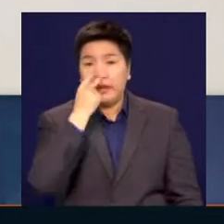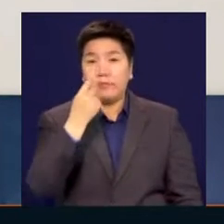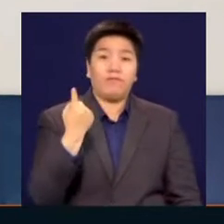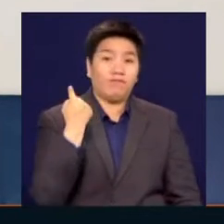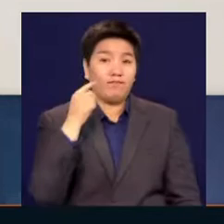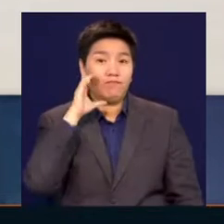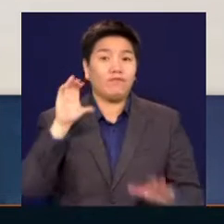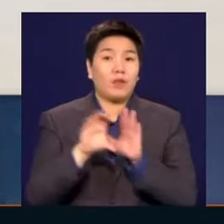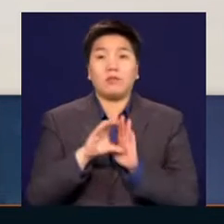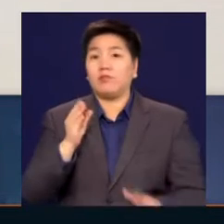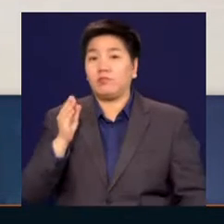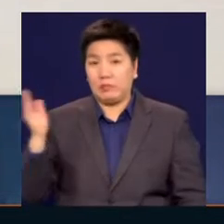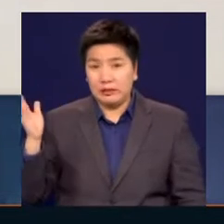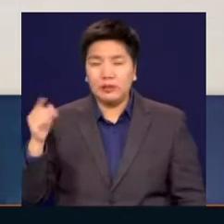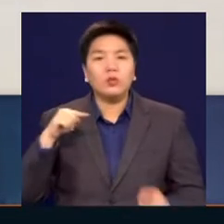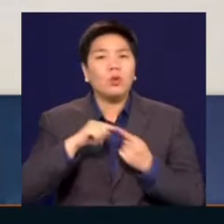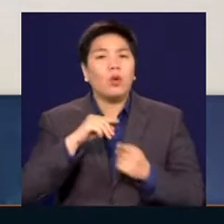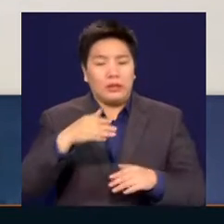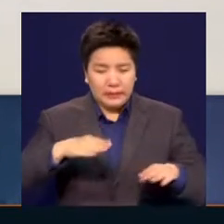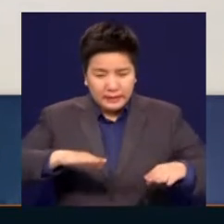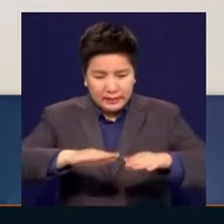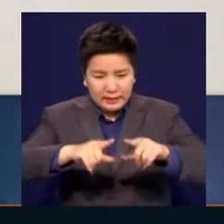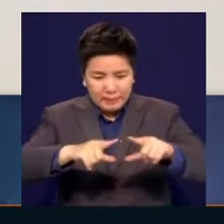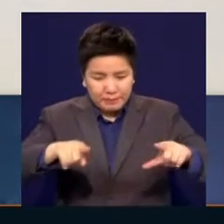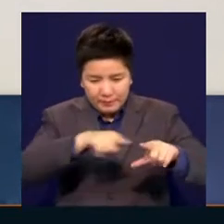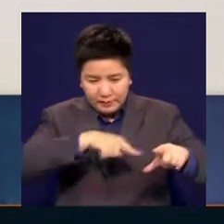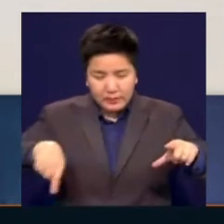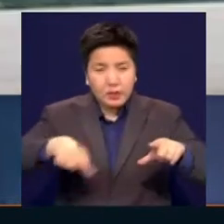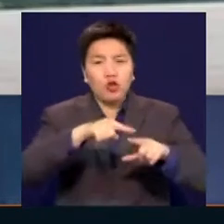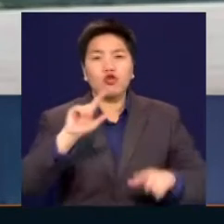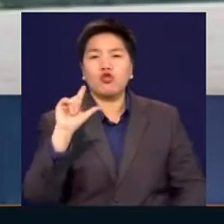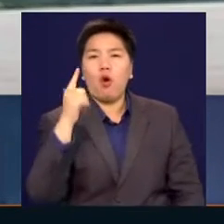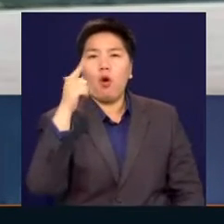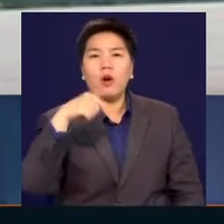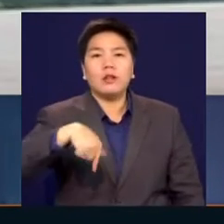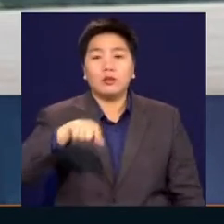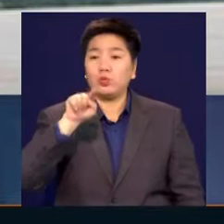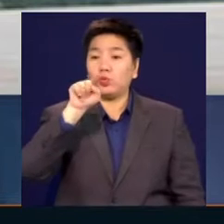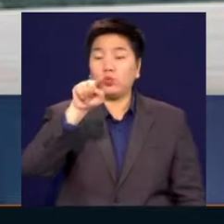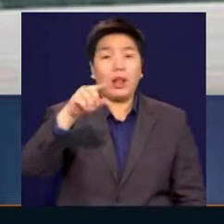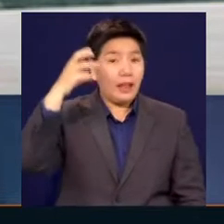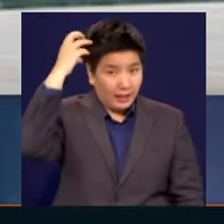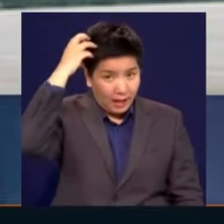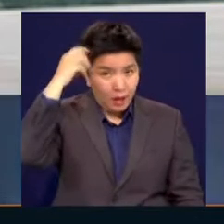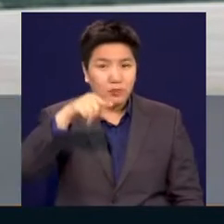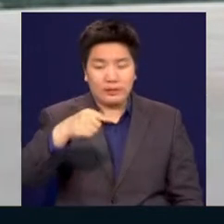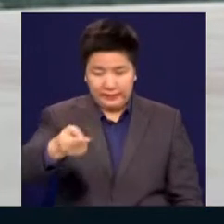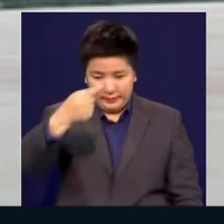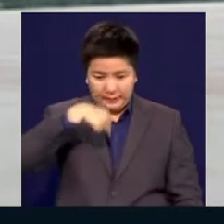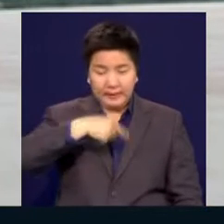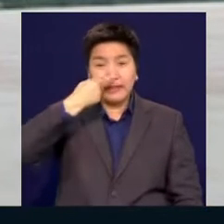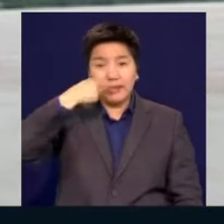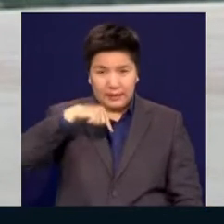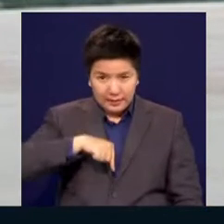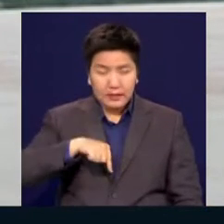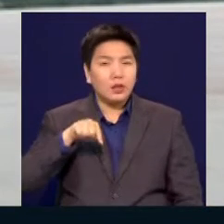อนนี้นะคะก็เป็นลำน้ำโขงบริเวณสามเหลี่ยมทองคำซึ่งฝั่งนู้นค่ะก็จะเป็นประเทศลาวนะคะแล้วก็บ้านเราค่ะคือฝั่งนี้แหละค่ะล